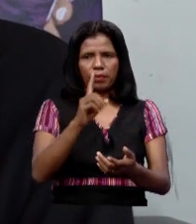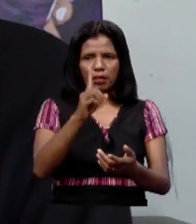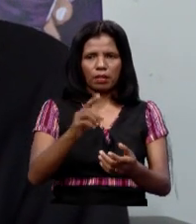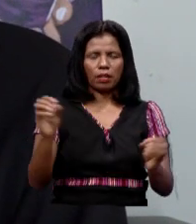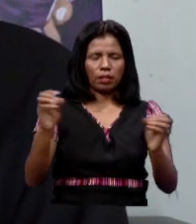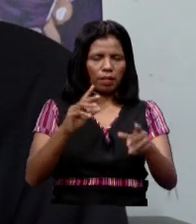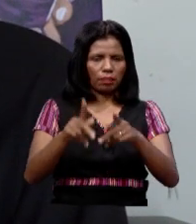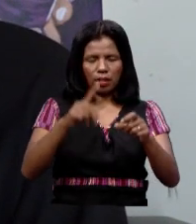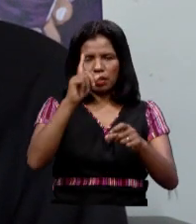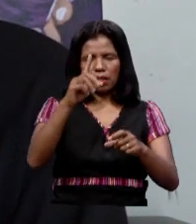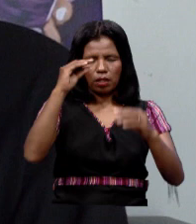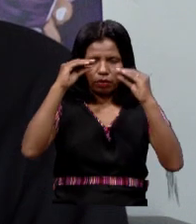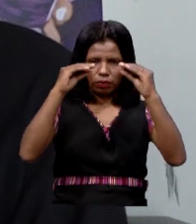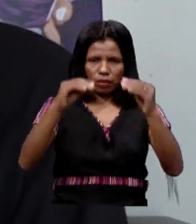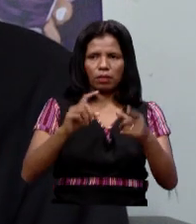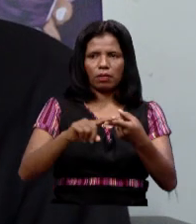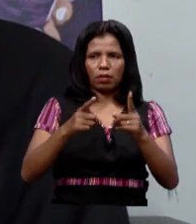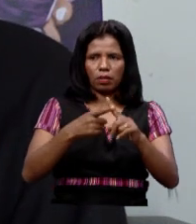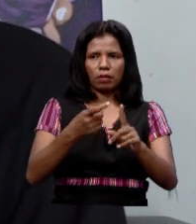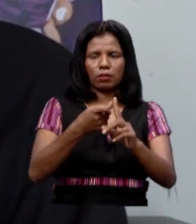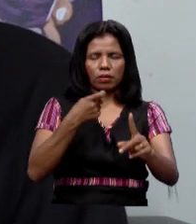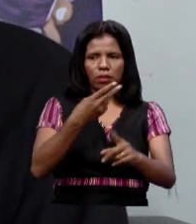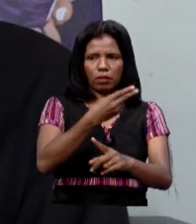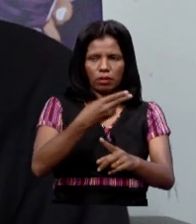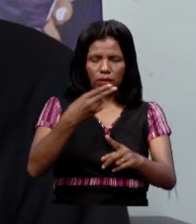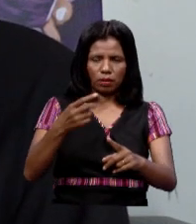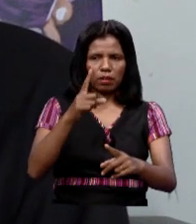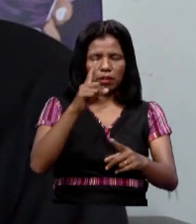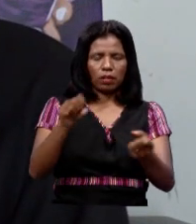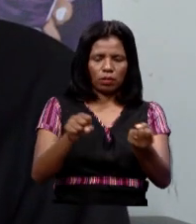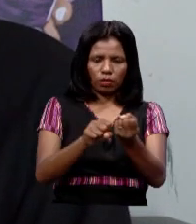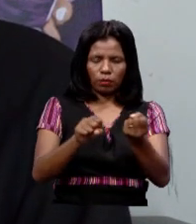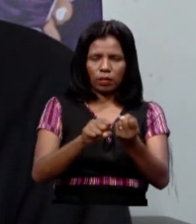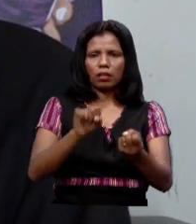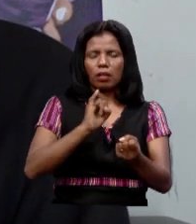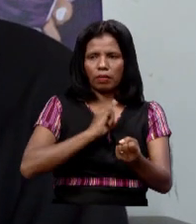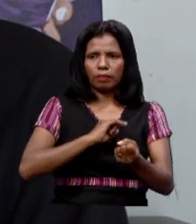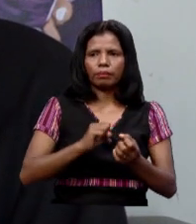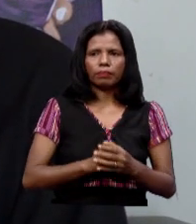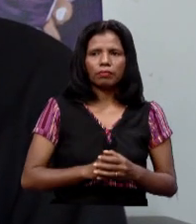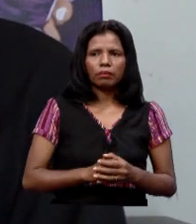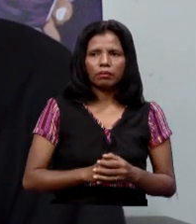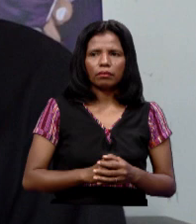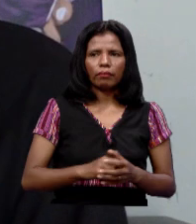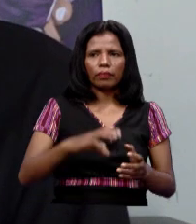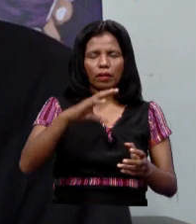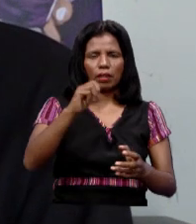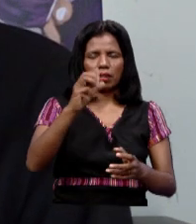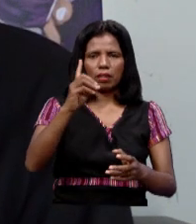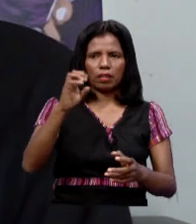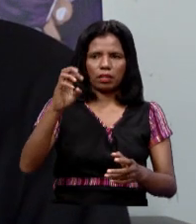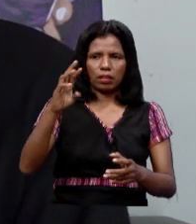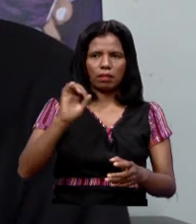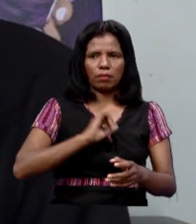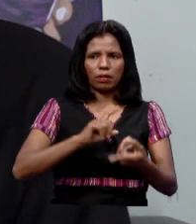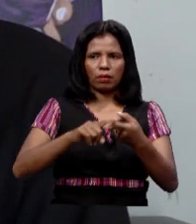Mida nuri, kolega sih rosi Indonesia ni mah ya ide supporta. Ni hawa ni hek kediri napa. Amna rua, kolega